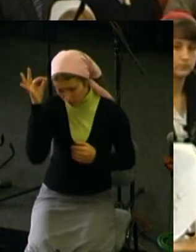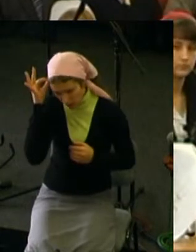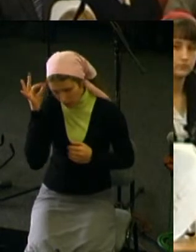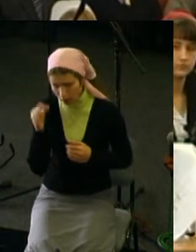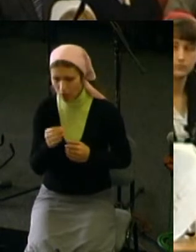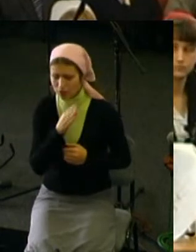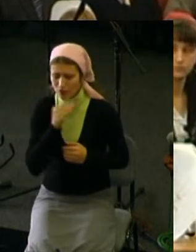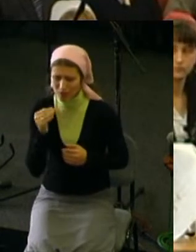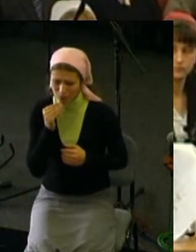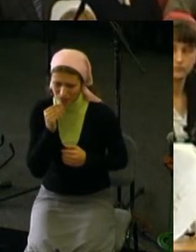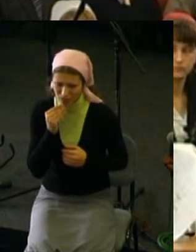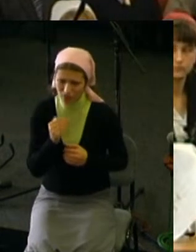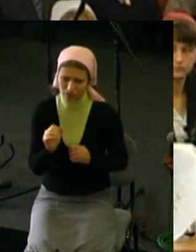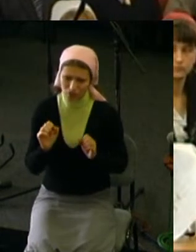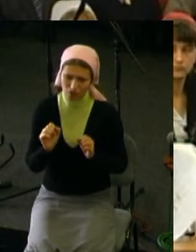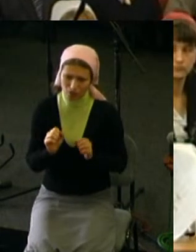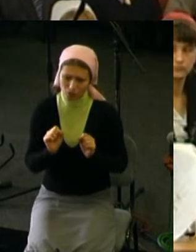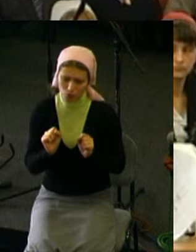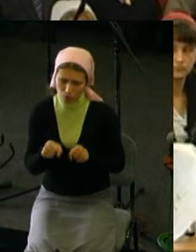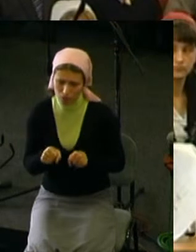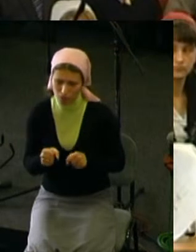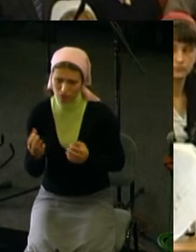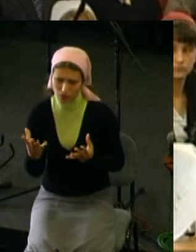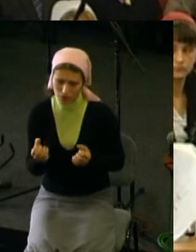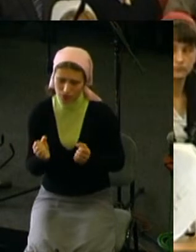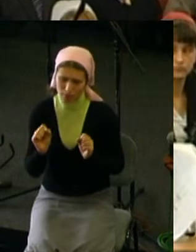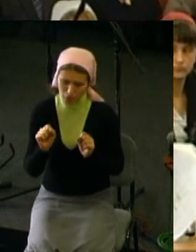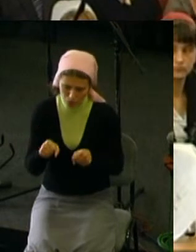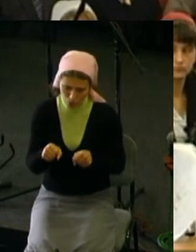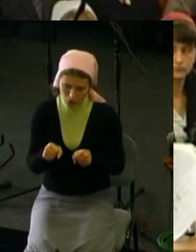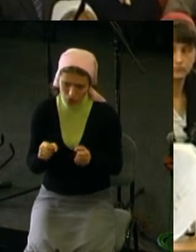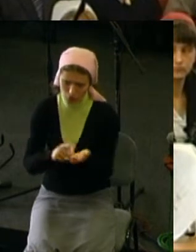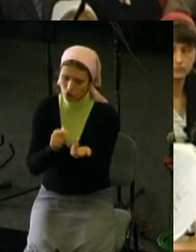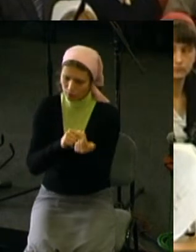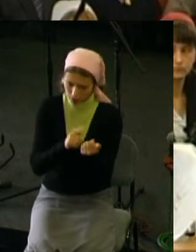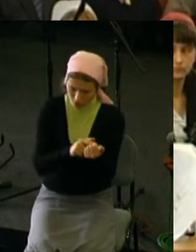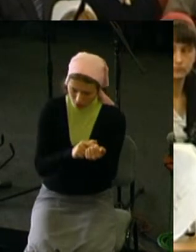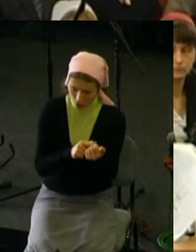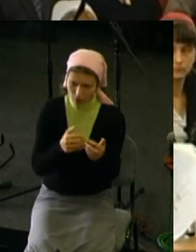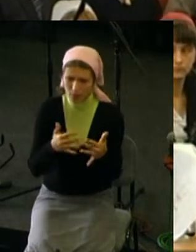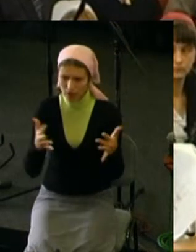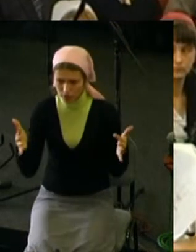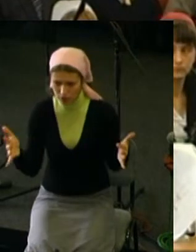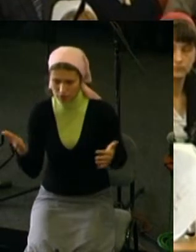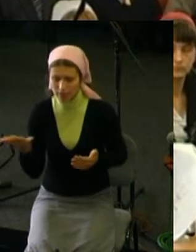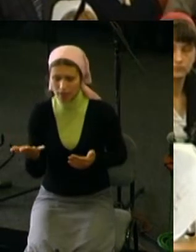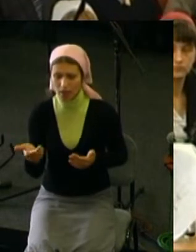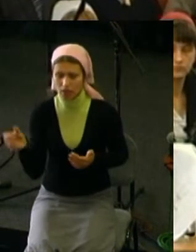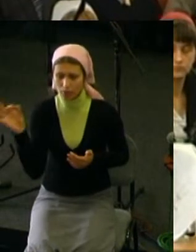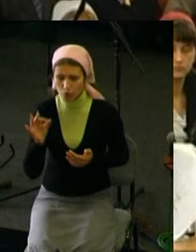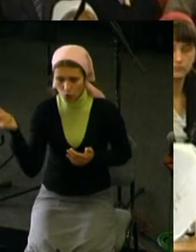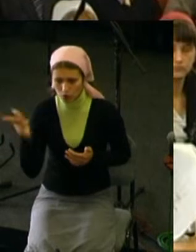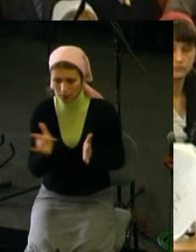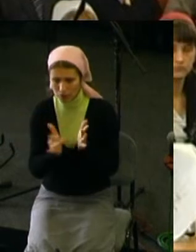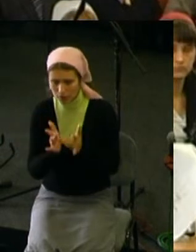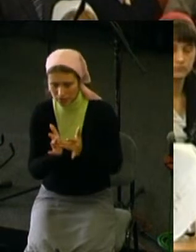і багато Можливо ще ми можемо до цієї переліку відносити як про Господа Ісуса